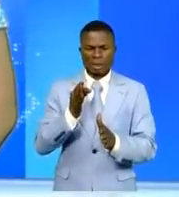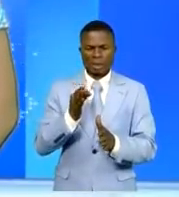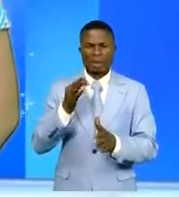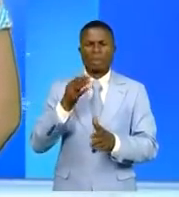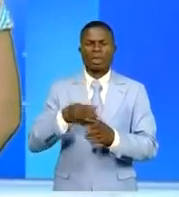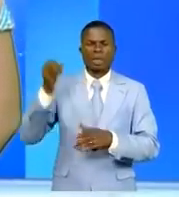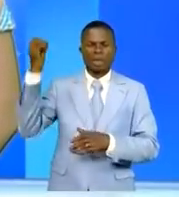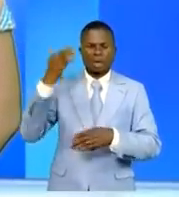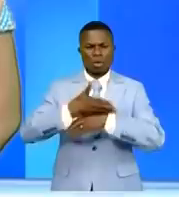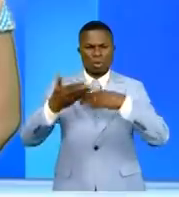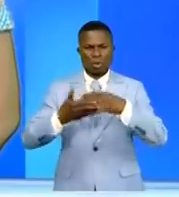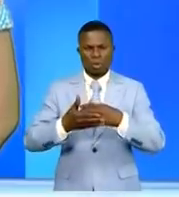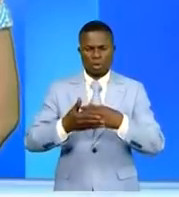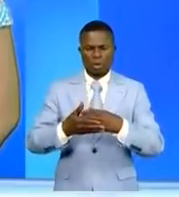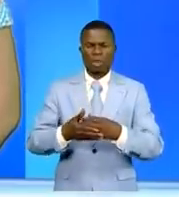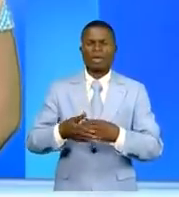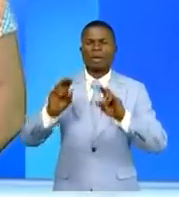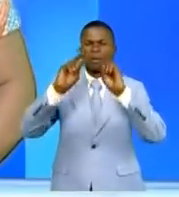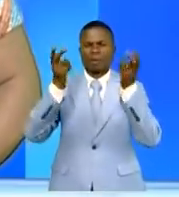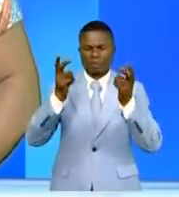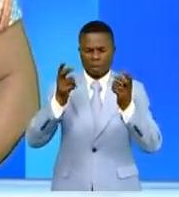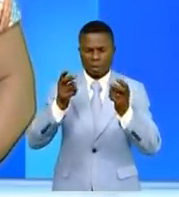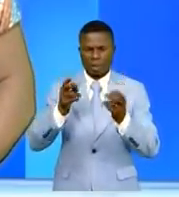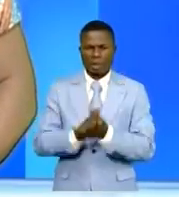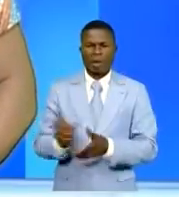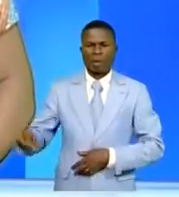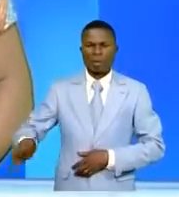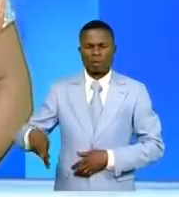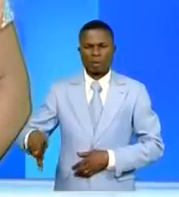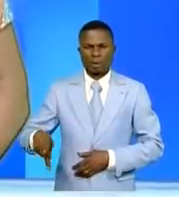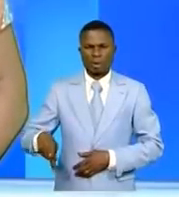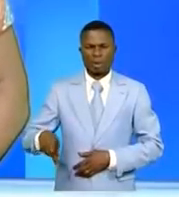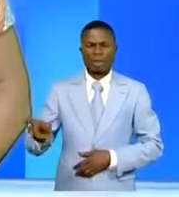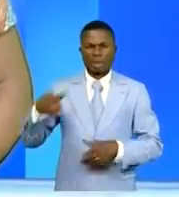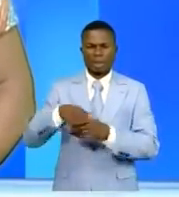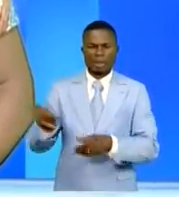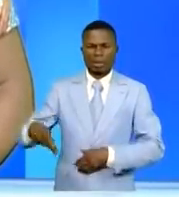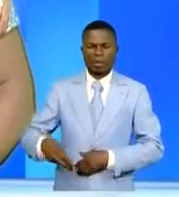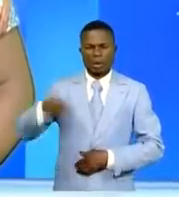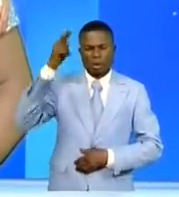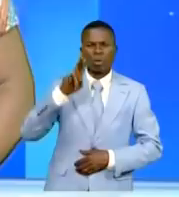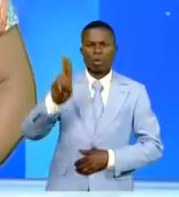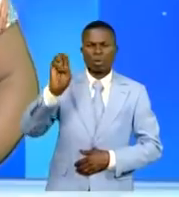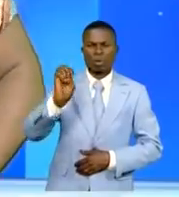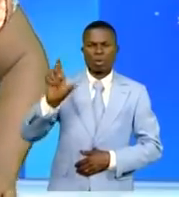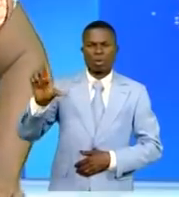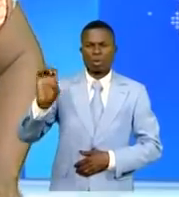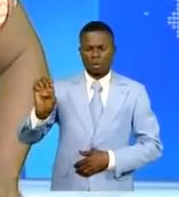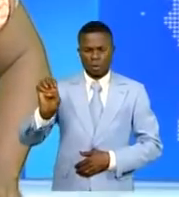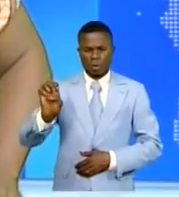dans les cités de Tadou et Faradj. Nous sommes là dans la province du Haut-Touélé, d'une